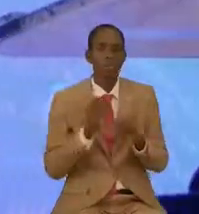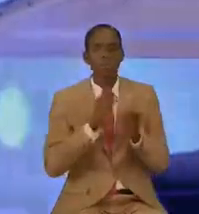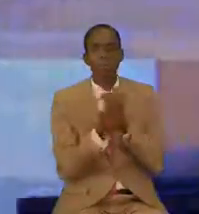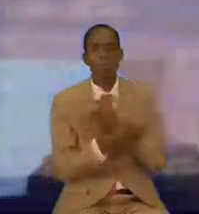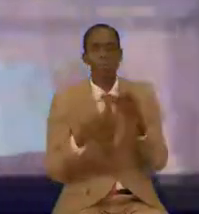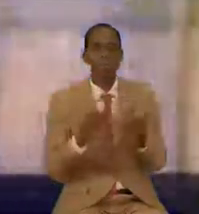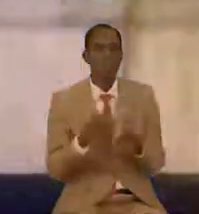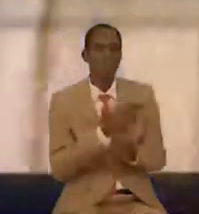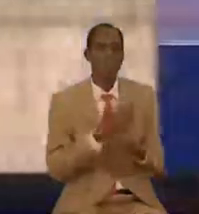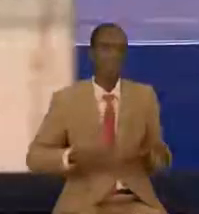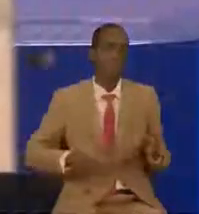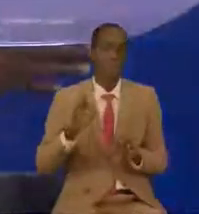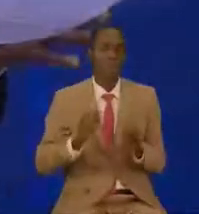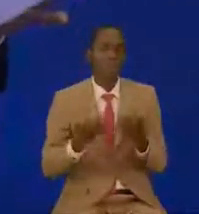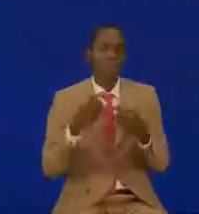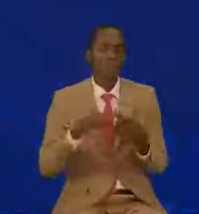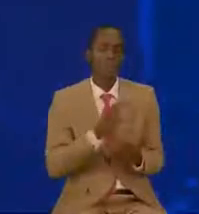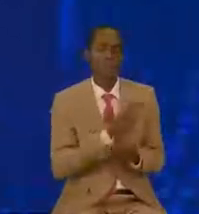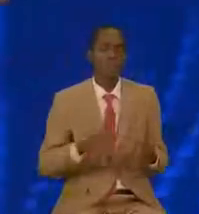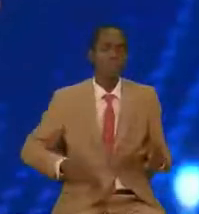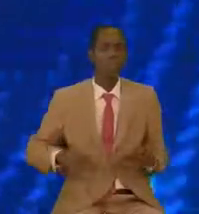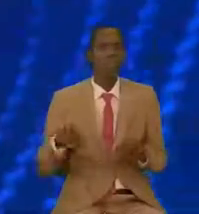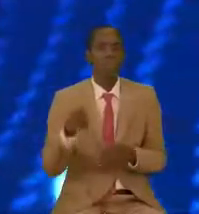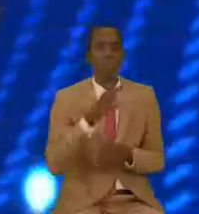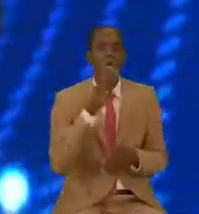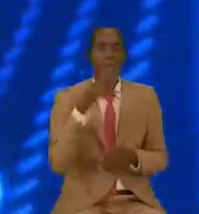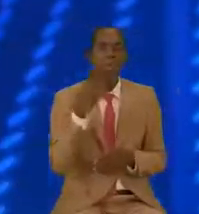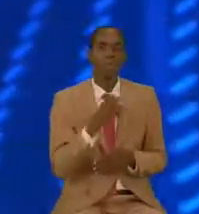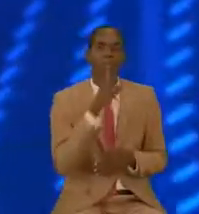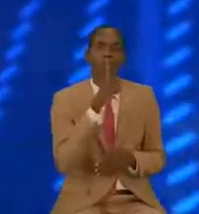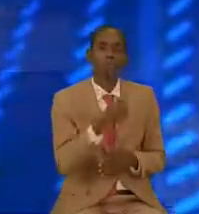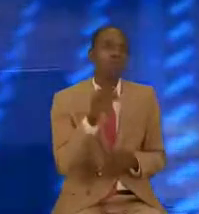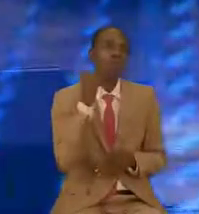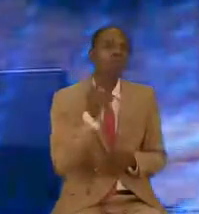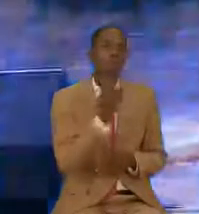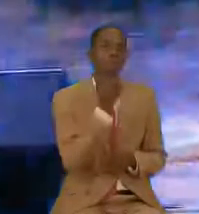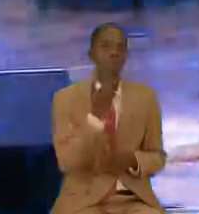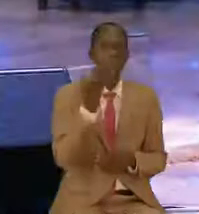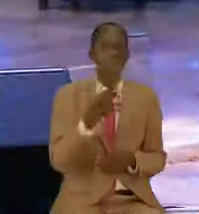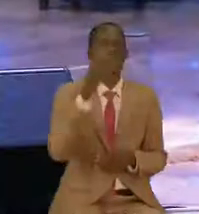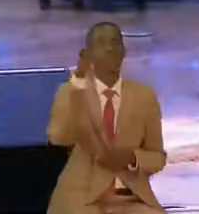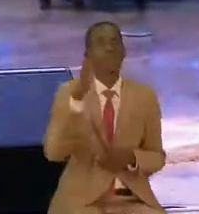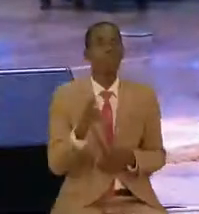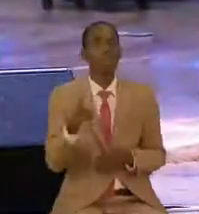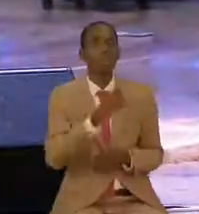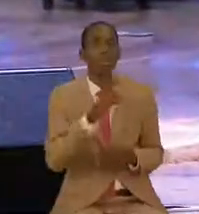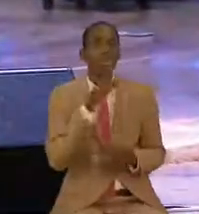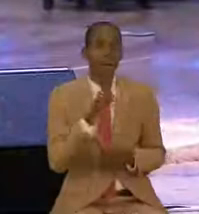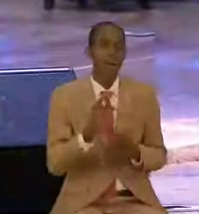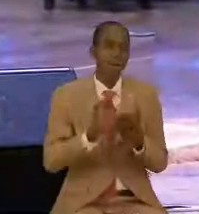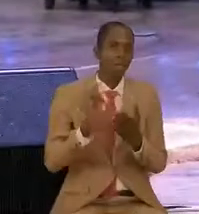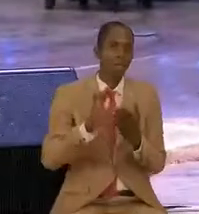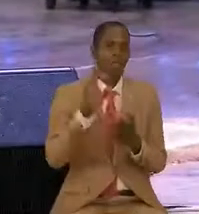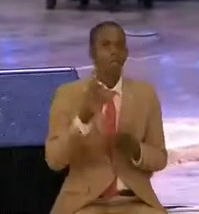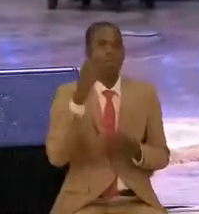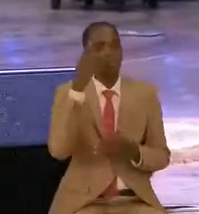nouvelle créature en Christ. Ce sont le vrai Israël de Dieu. Ils sont